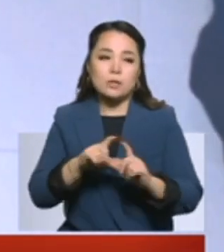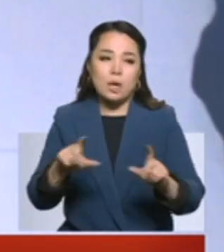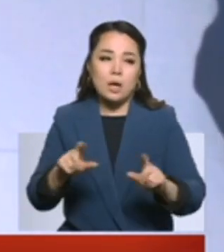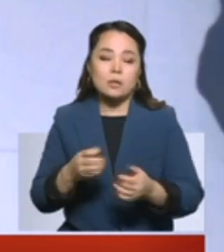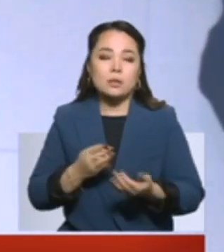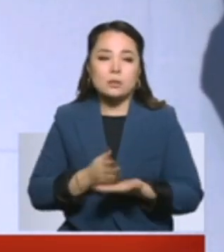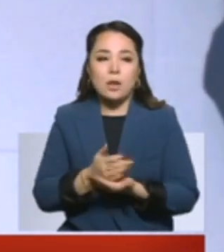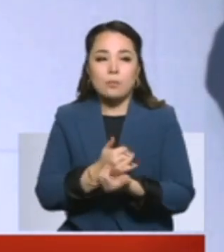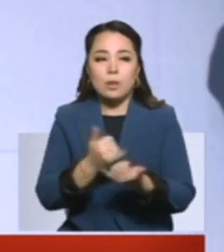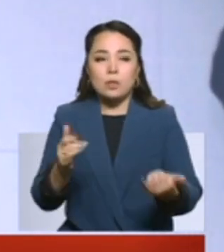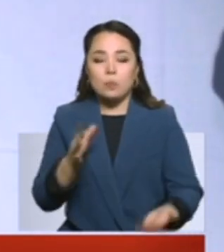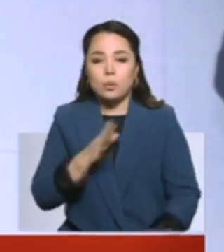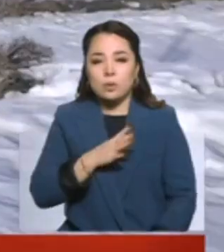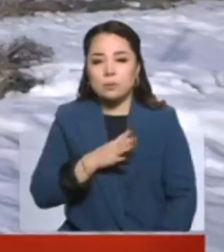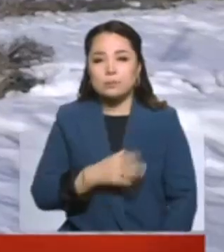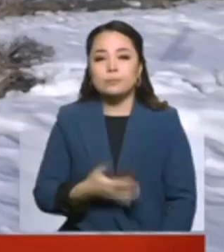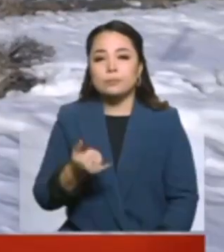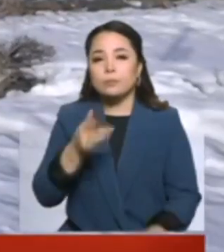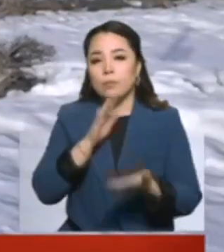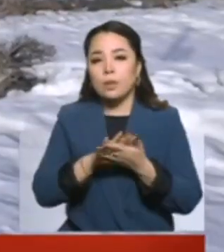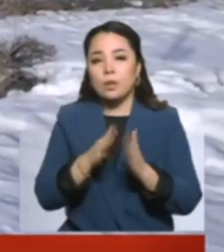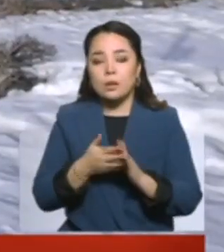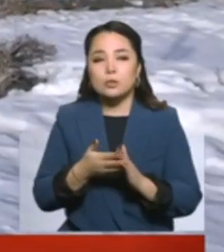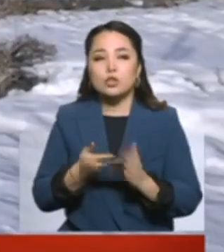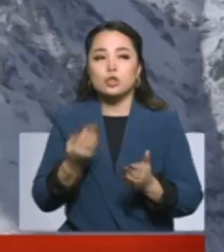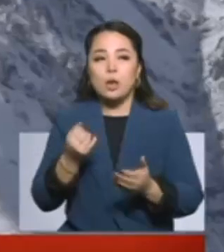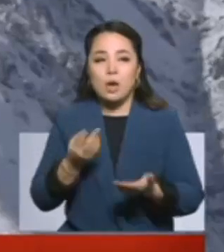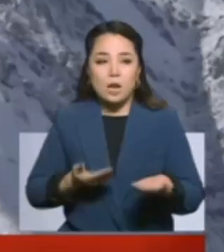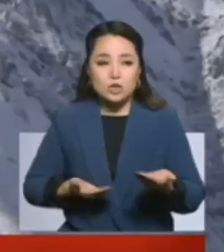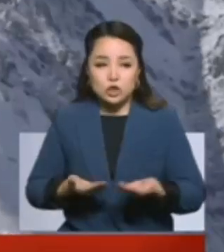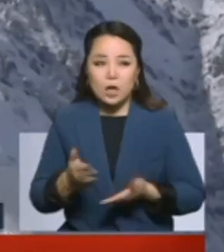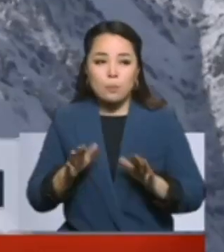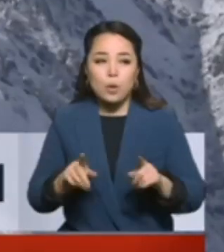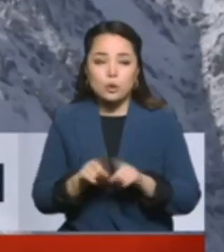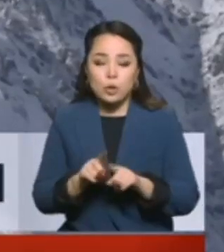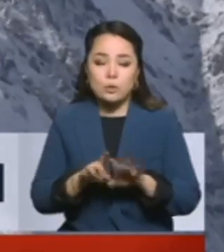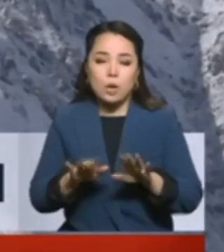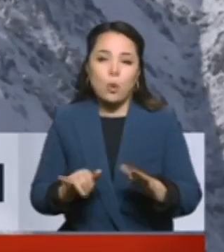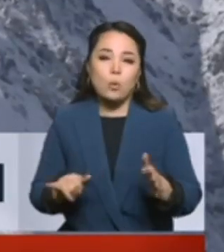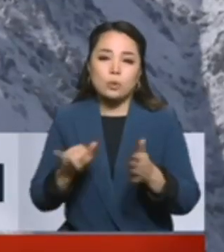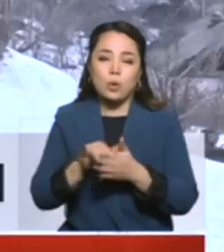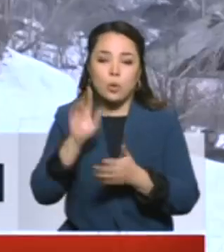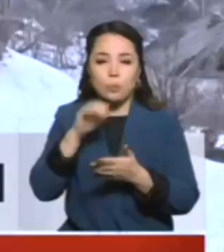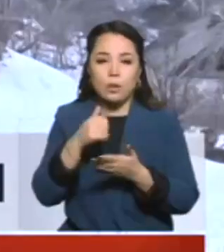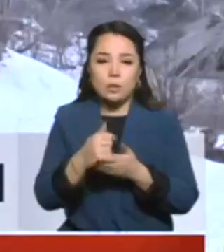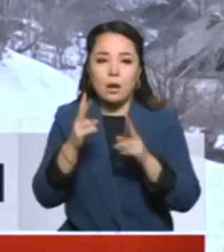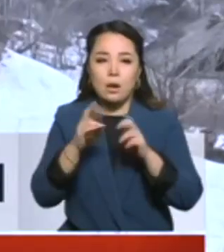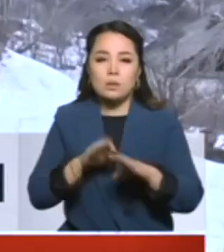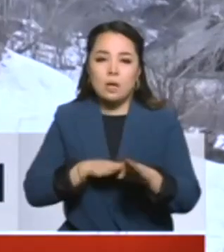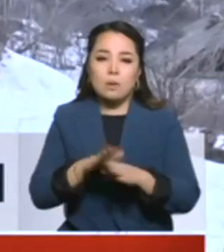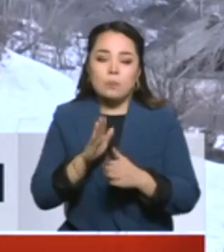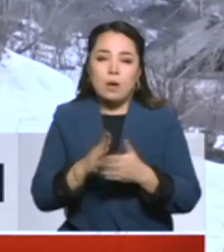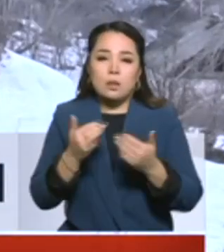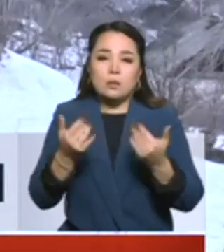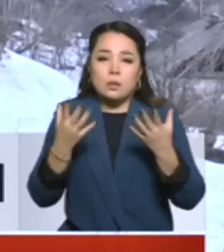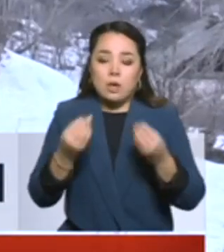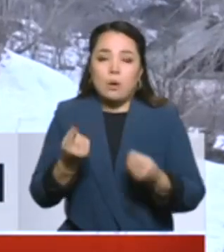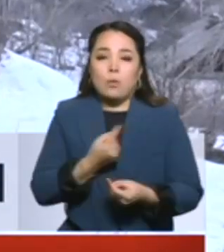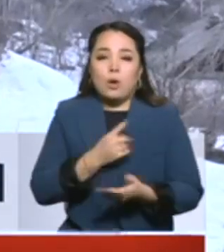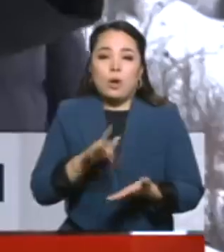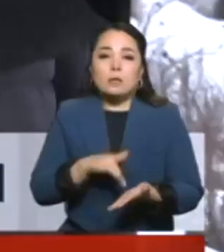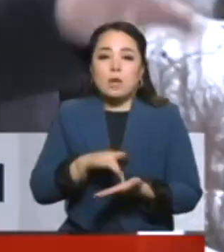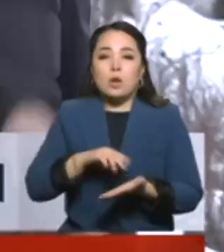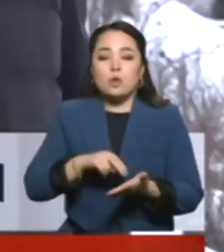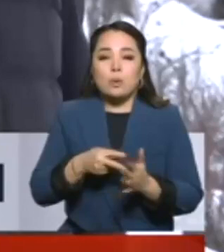көрсеткен. Zamanıvi Şangı Biatlon bazasını Tekel şaharında orınlaştırı hükümet dengeyinde karalgan mesele. Kazırık tağında monokalanın